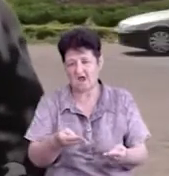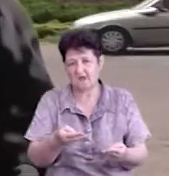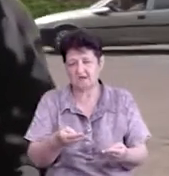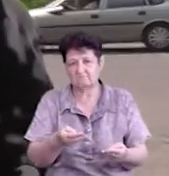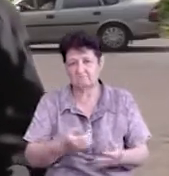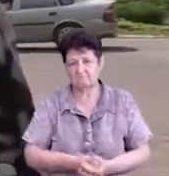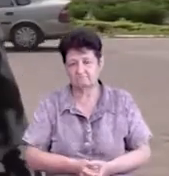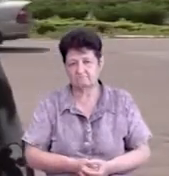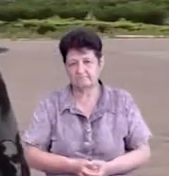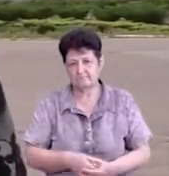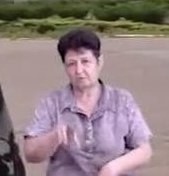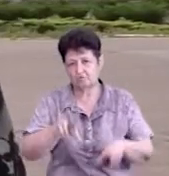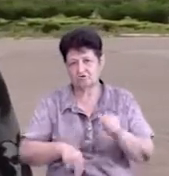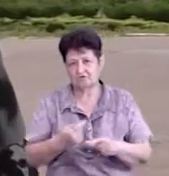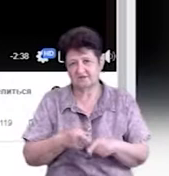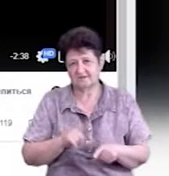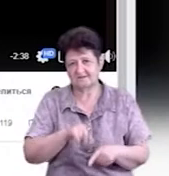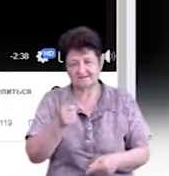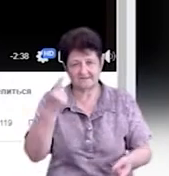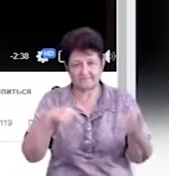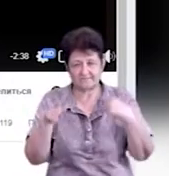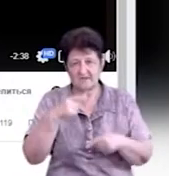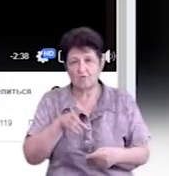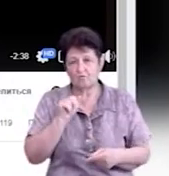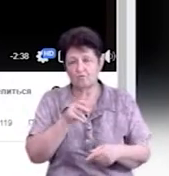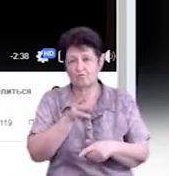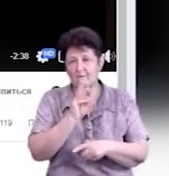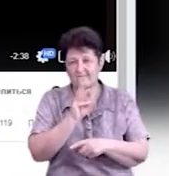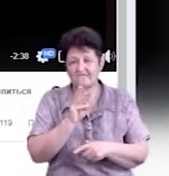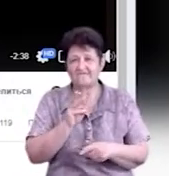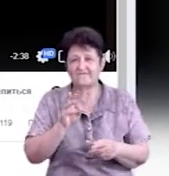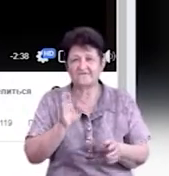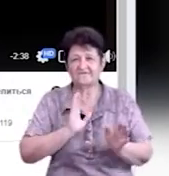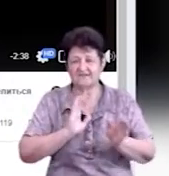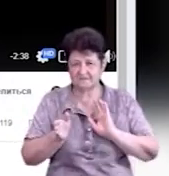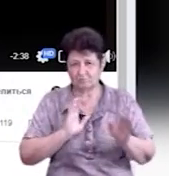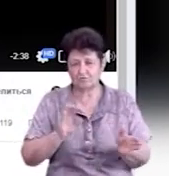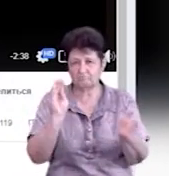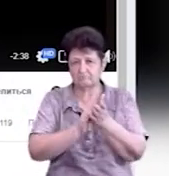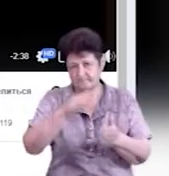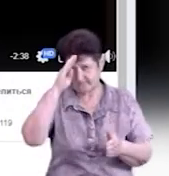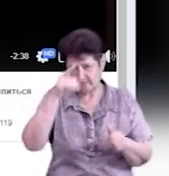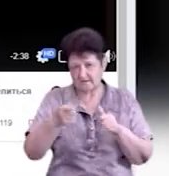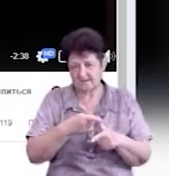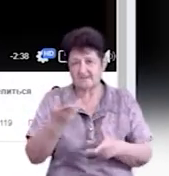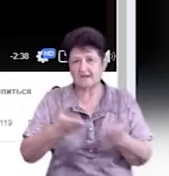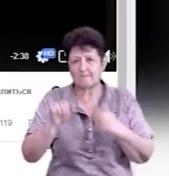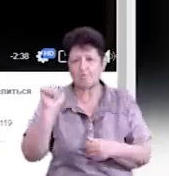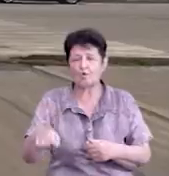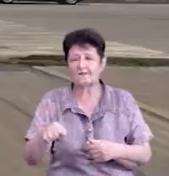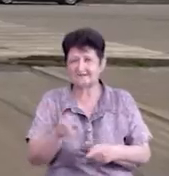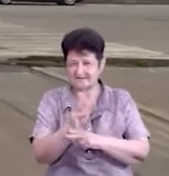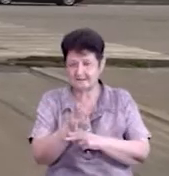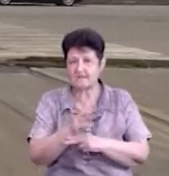і посчитали це за фейк. На фейсбук-сторінці «Пороблено вічні» опублікували імена хлопців, які могли знімати це